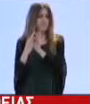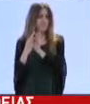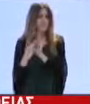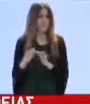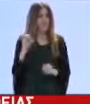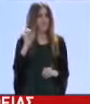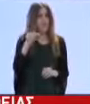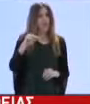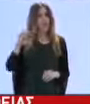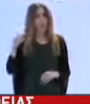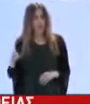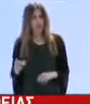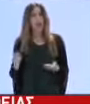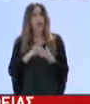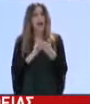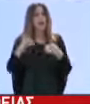Κώστας ο Καραμαλής.